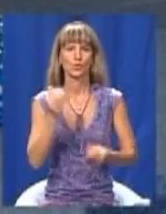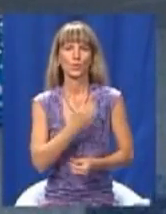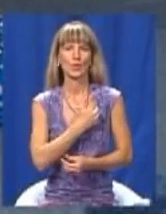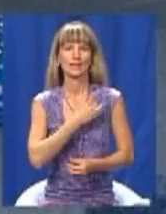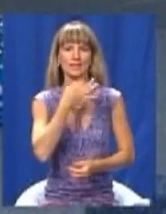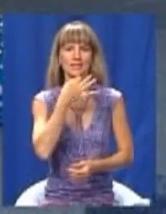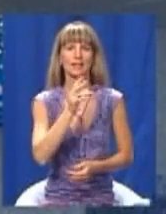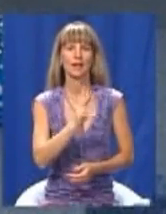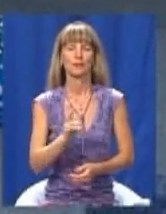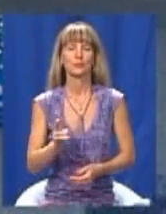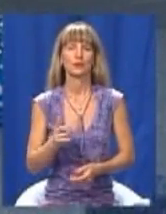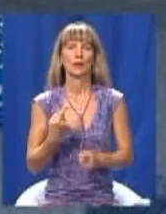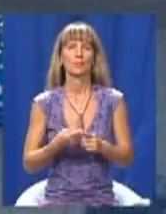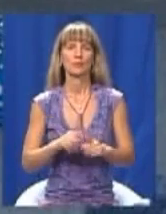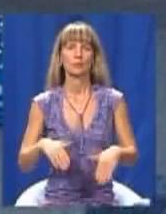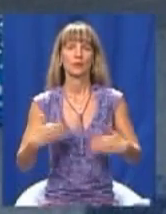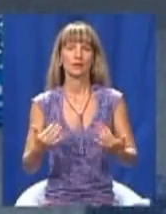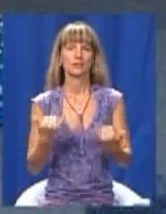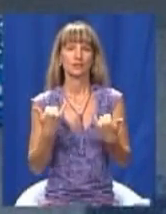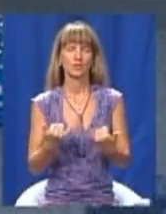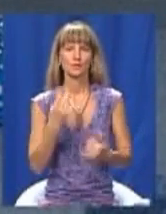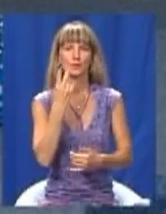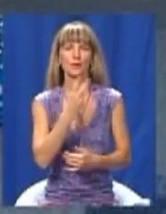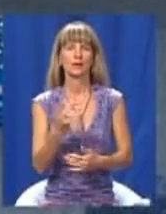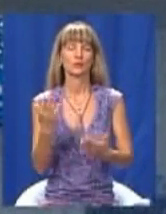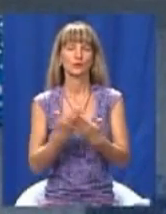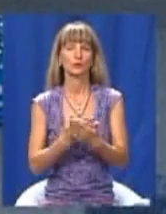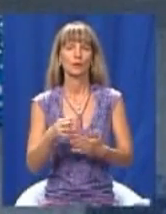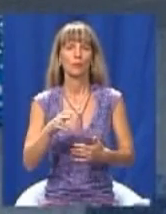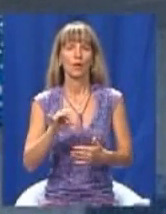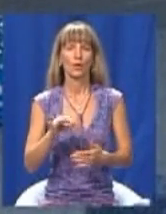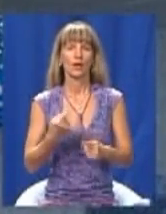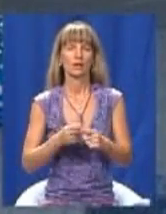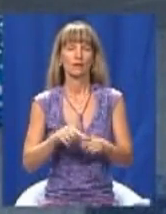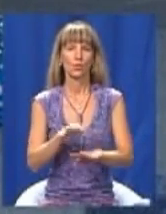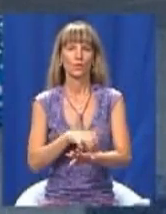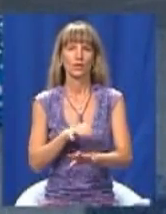хотів сказати комусь. Тому пропоную просто зараз переглянути сюжет про цього котика.